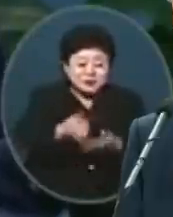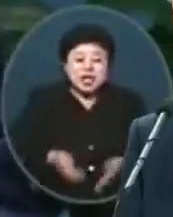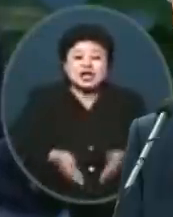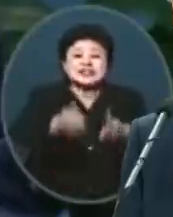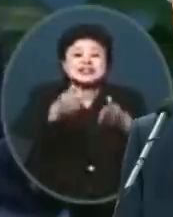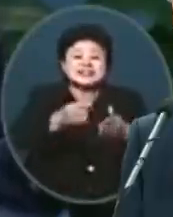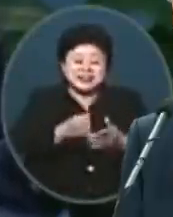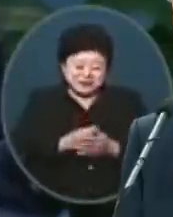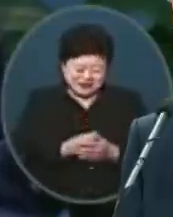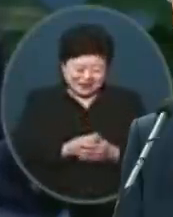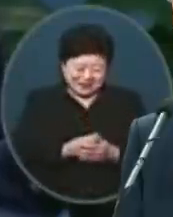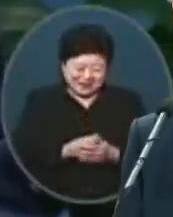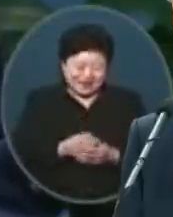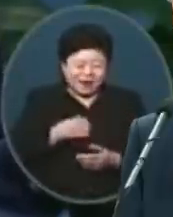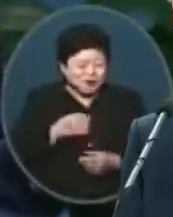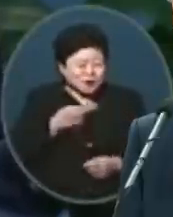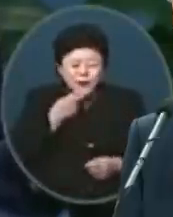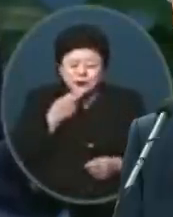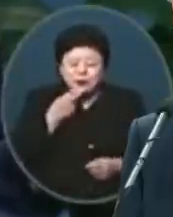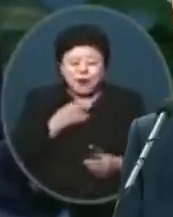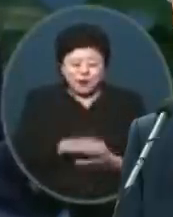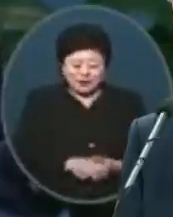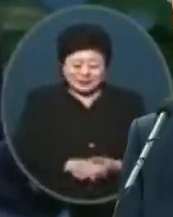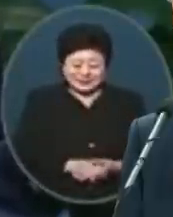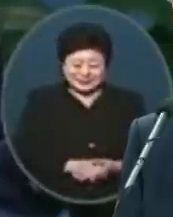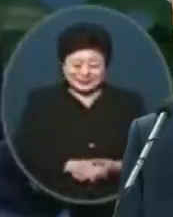길이니 걱정할 게 없지 않느냐.